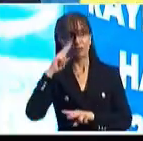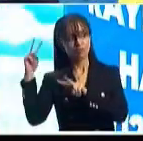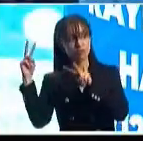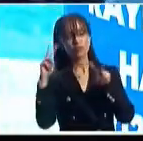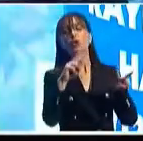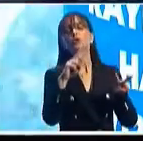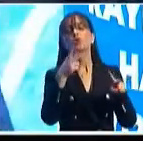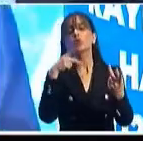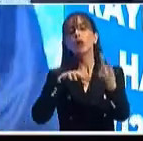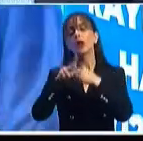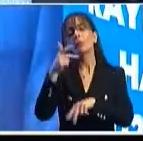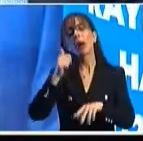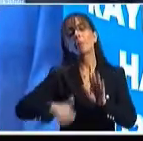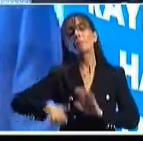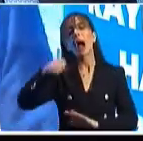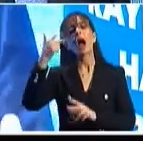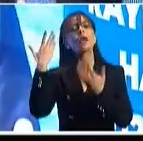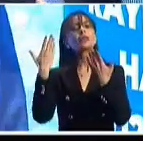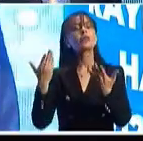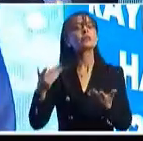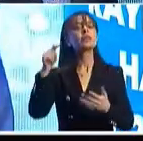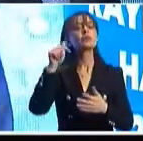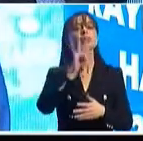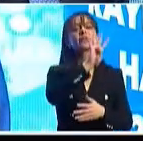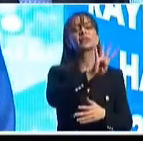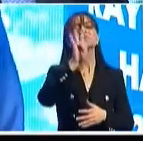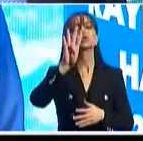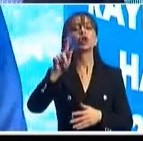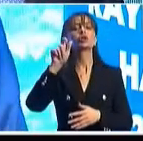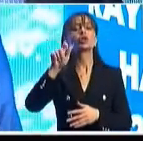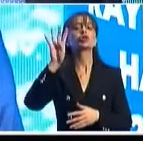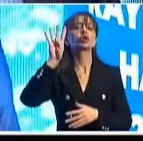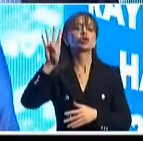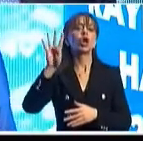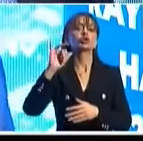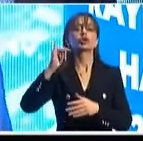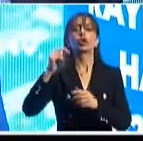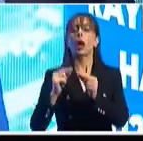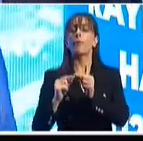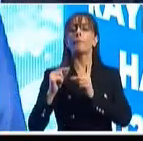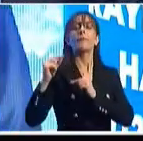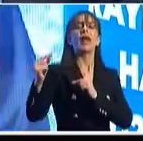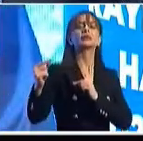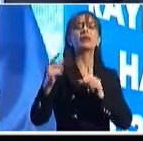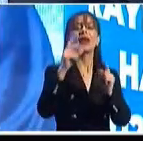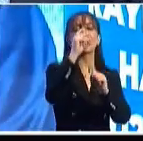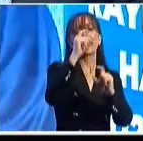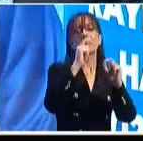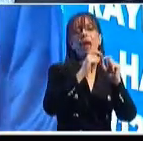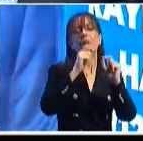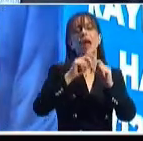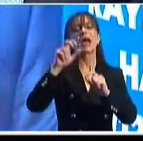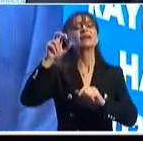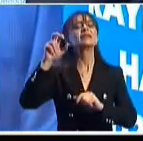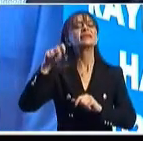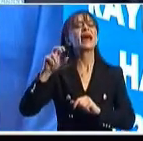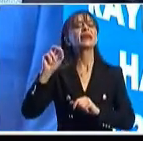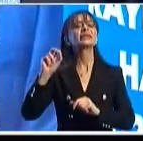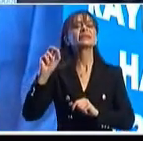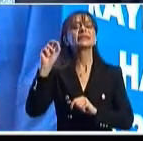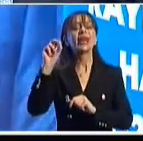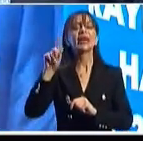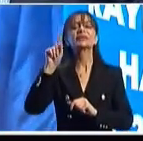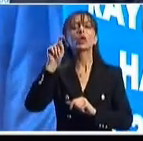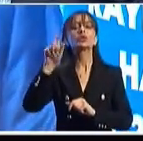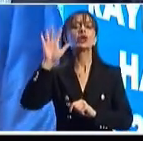Ulaştırma Bakanlığımızın burada 44.4 kilometrelik hattı ve İBB'nin 80.5 kilometrelik raylı